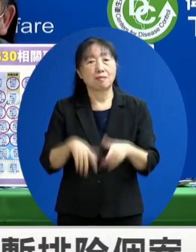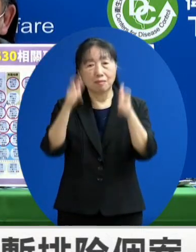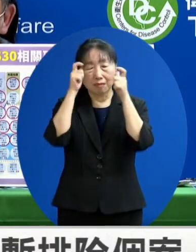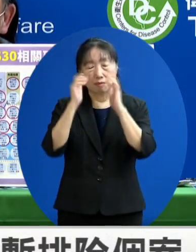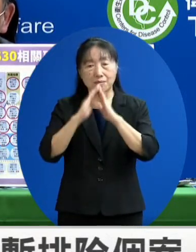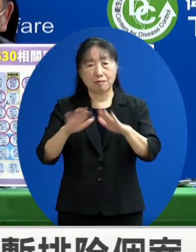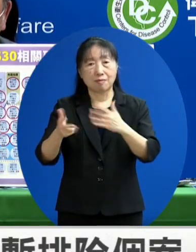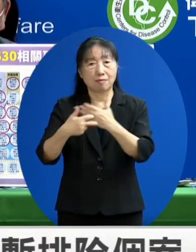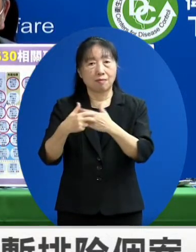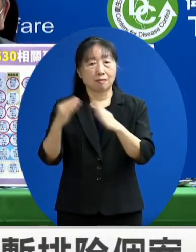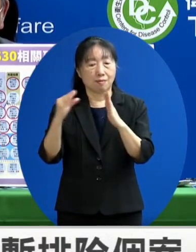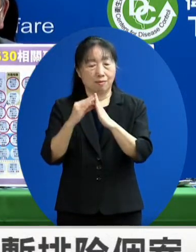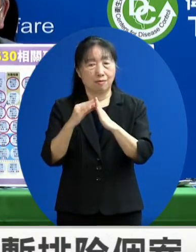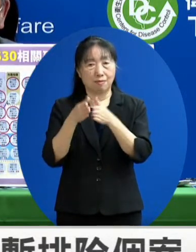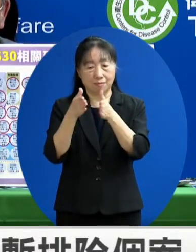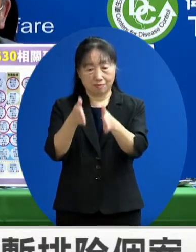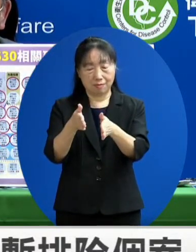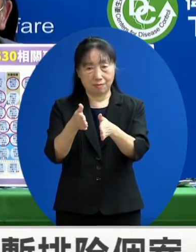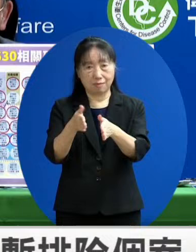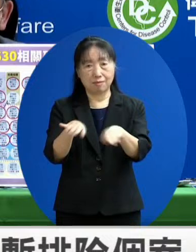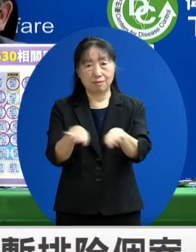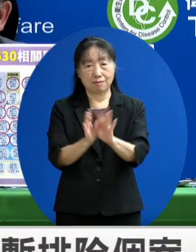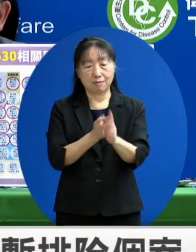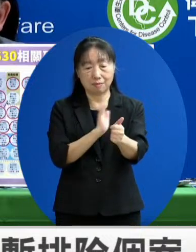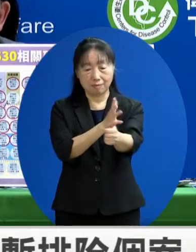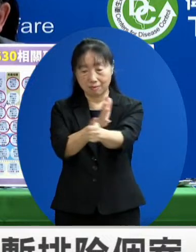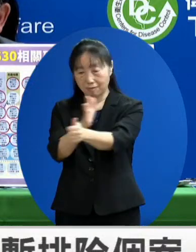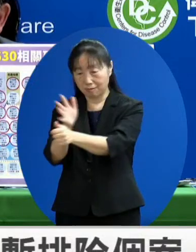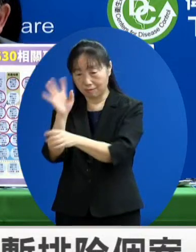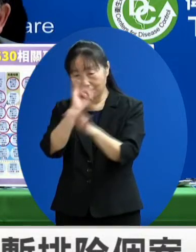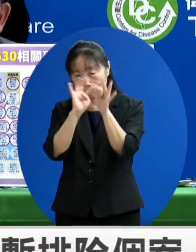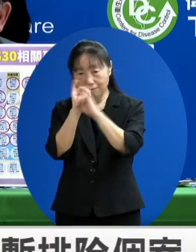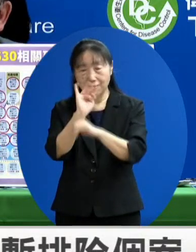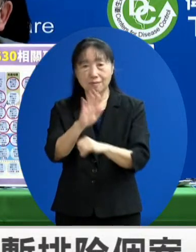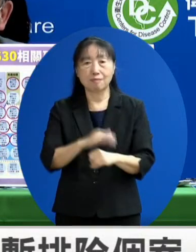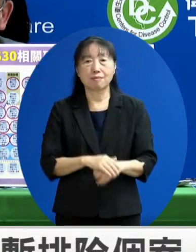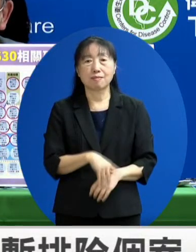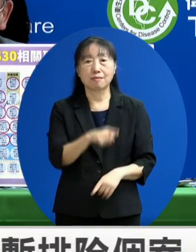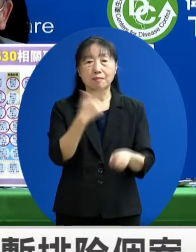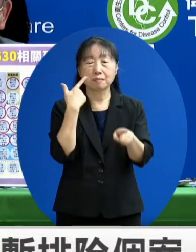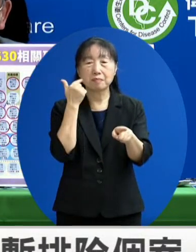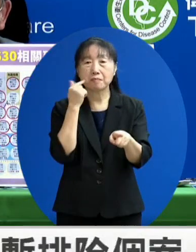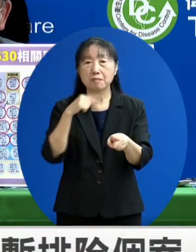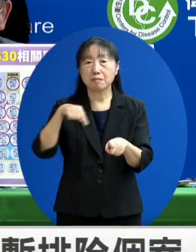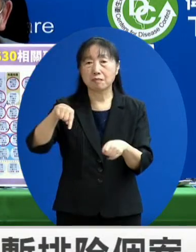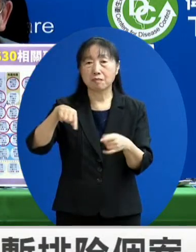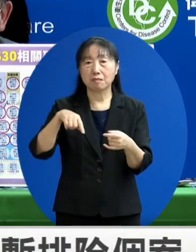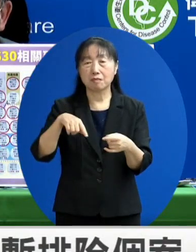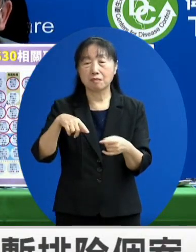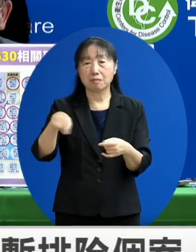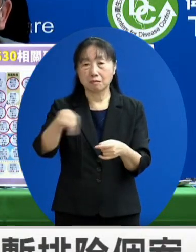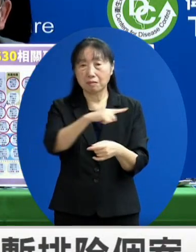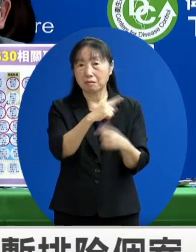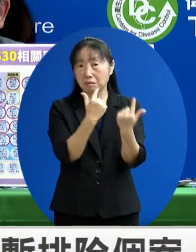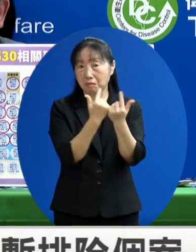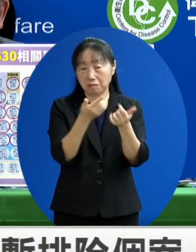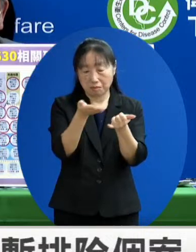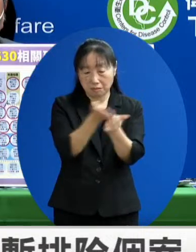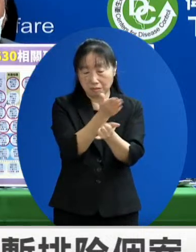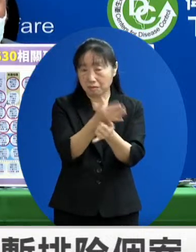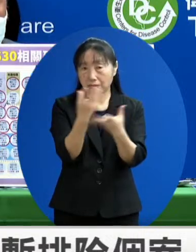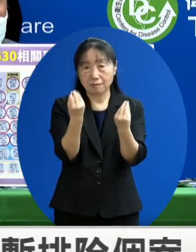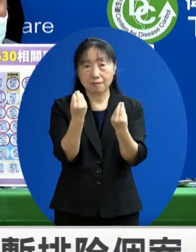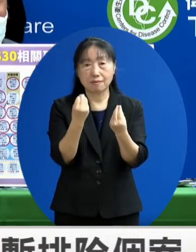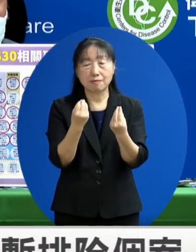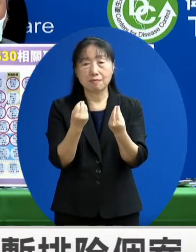市现在卫生局也积极开始疫调，那好像父亲也有到北部的一个足迹在，那这